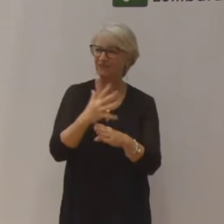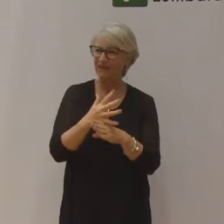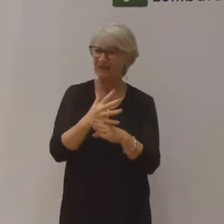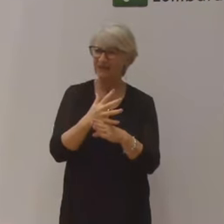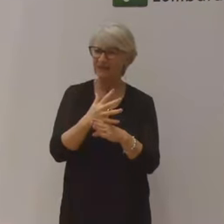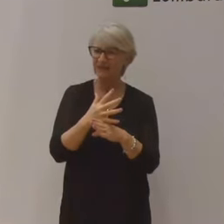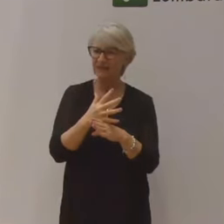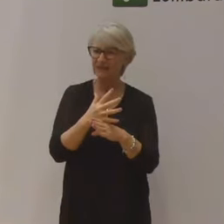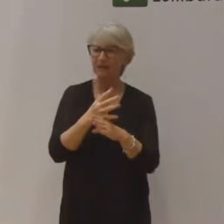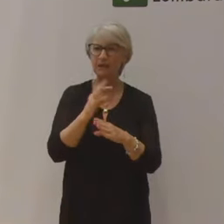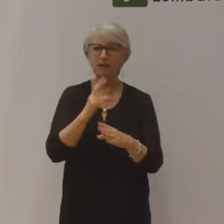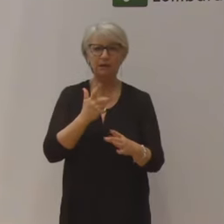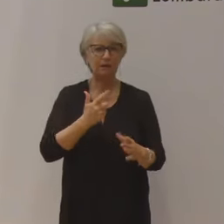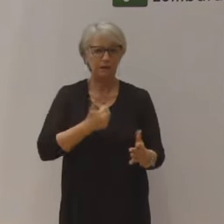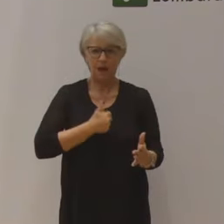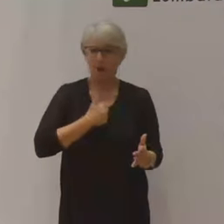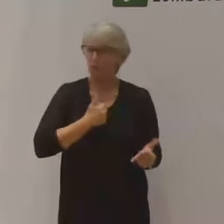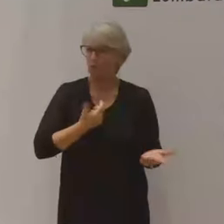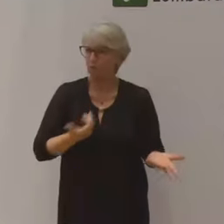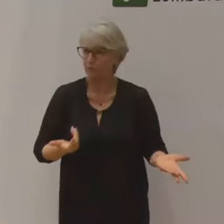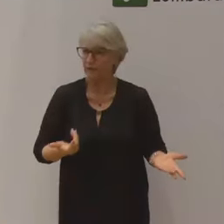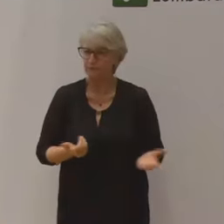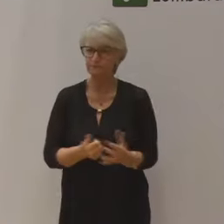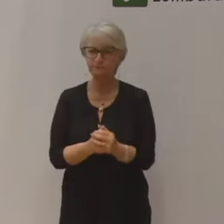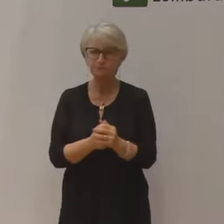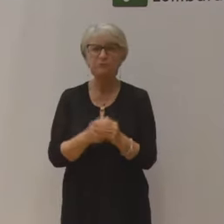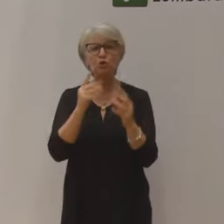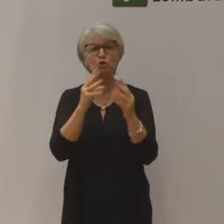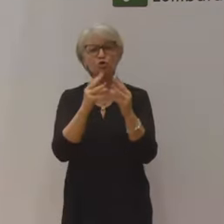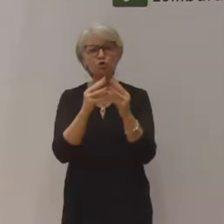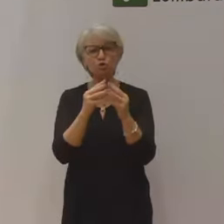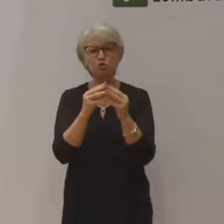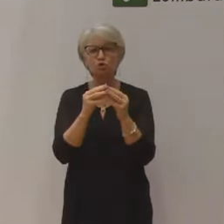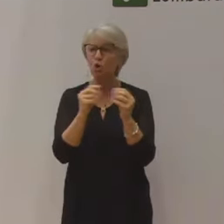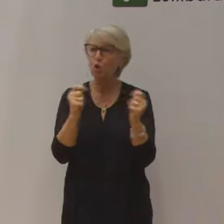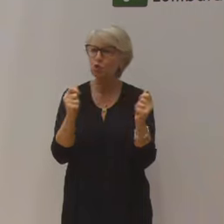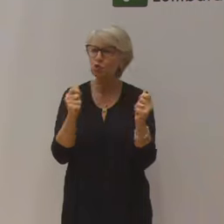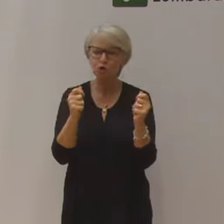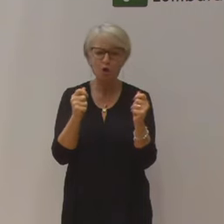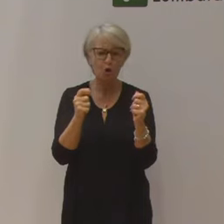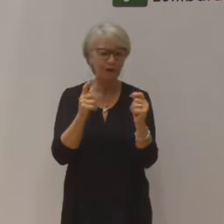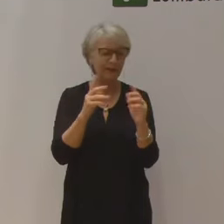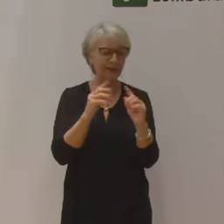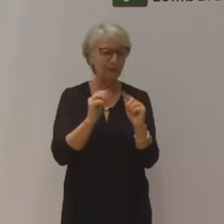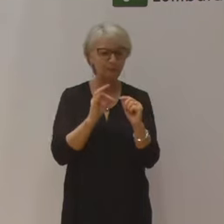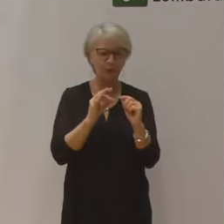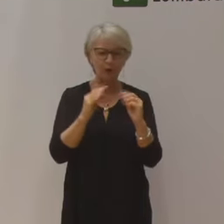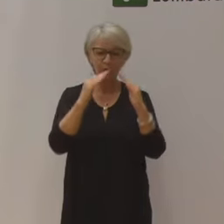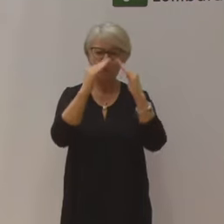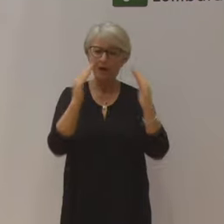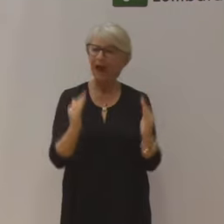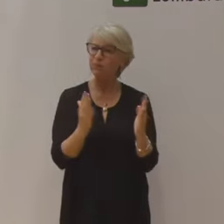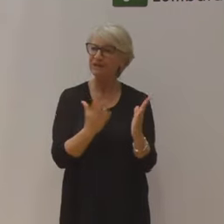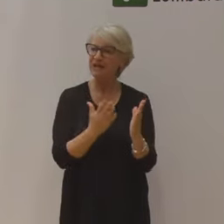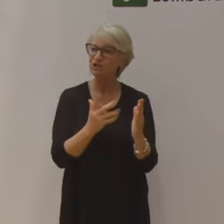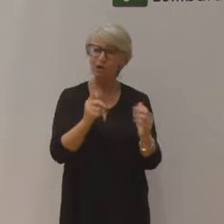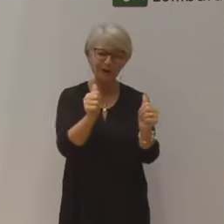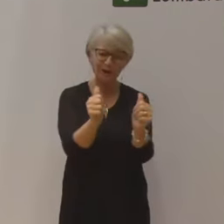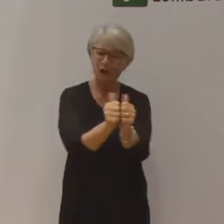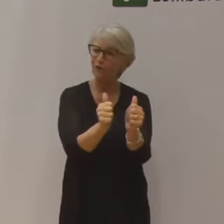domiciliarità e soprattutto soluzioni alloggiative che riguardano gruppi di appartenenza e co-housing, e